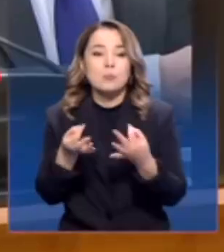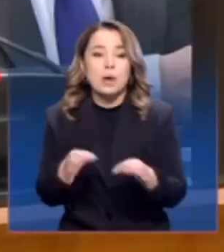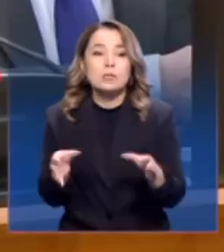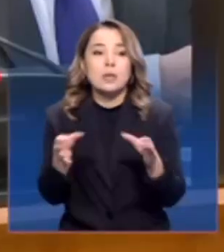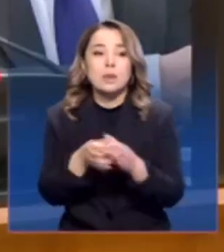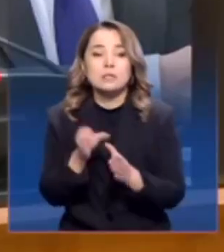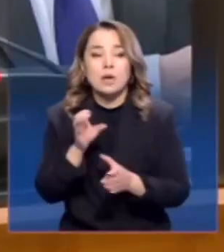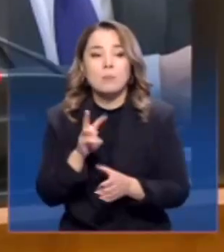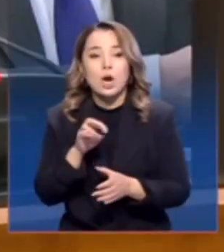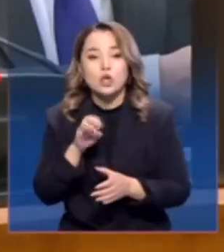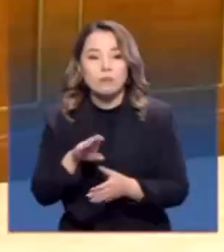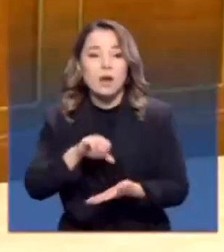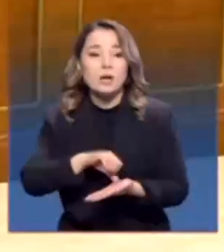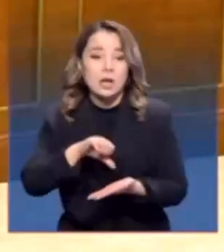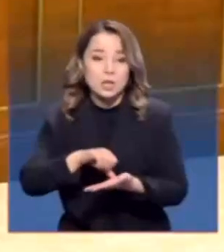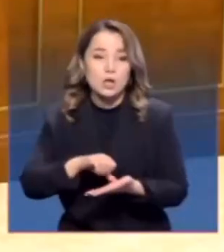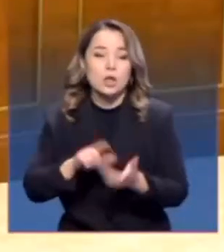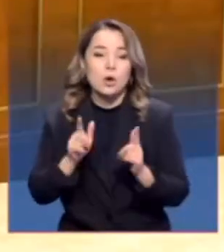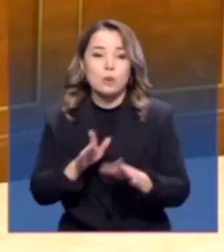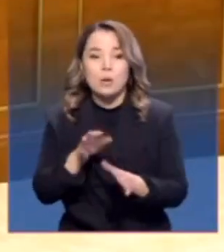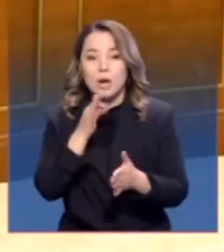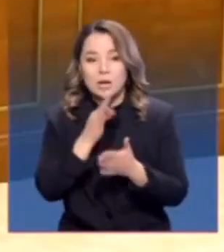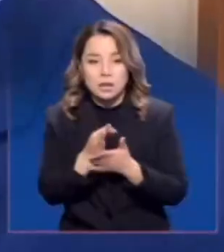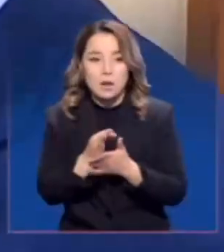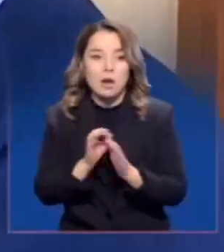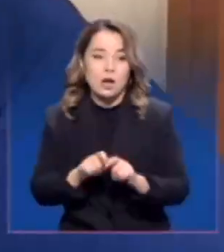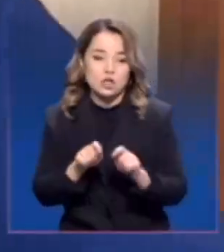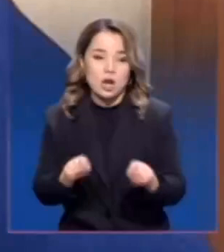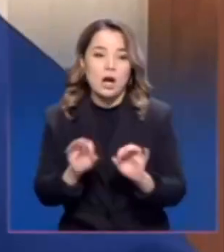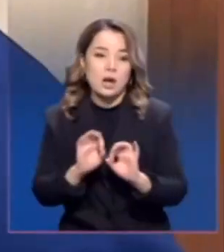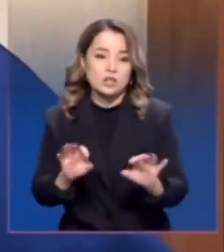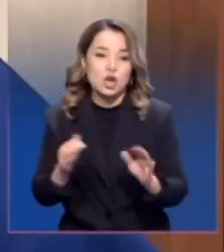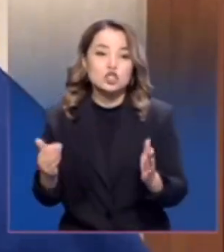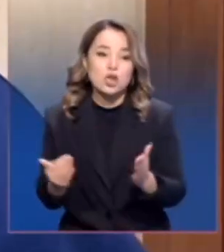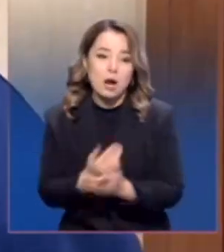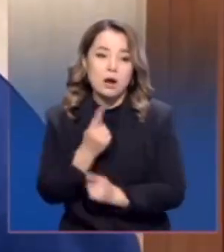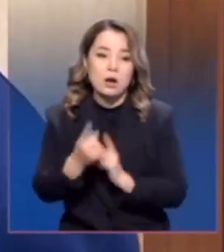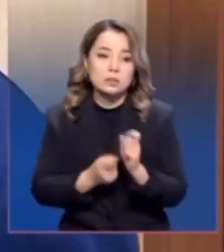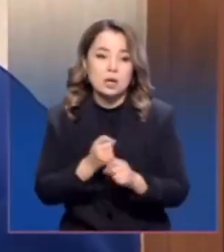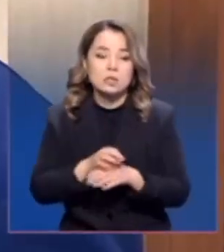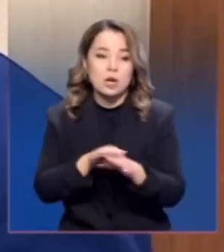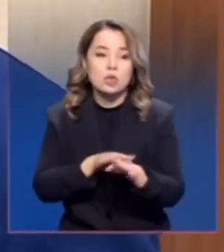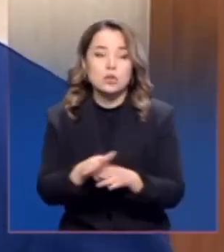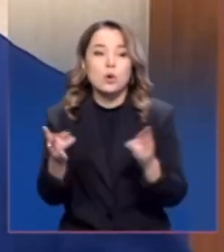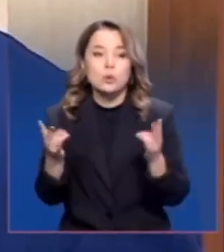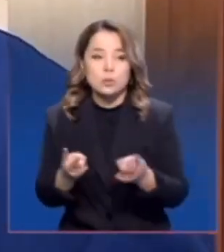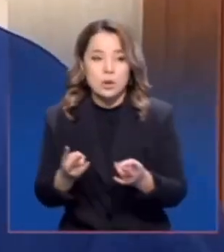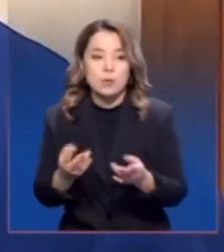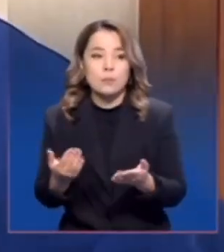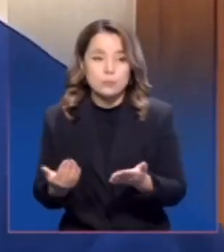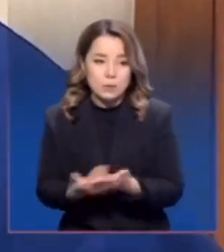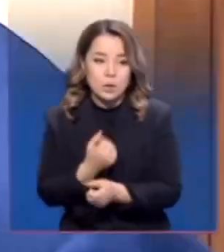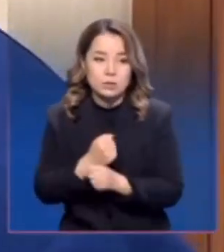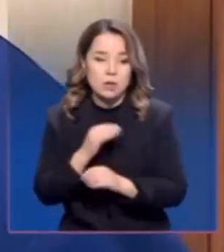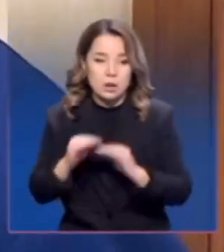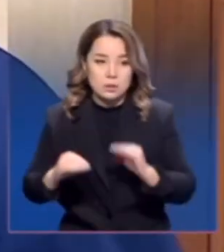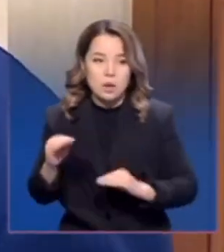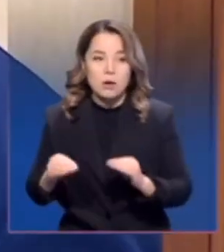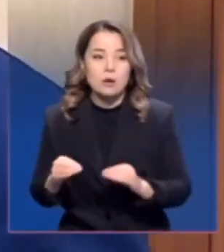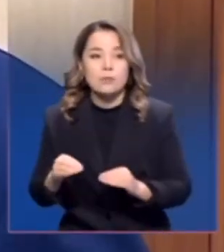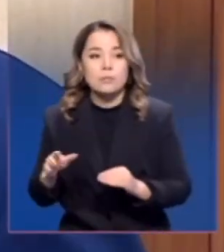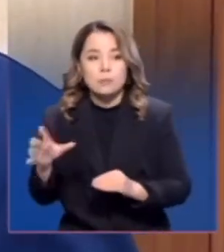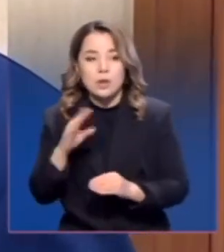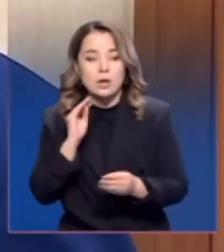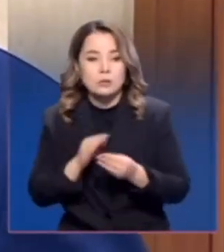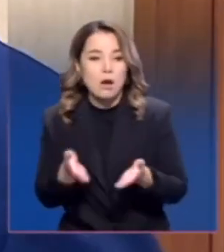партиясы Смайловтың кандидатурасын қолдамайтынын ашық айтты. Жаңару керек, түбегейлі жаңару керек. Біздің мынау әбден толыққа